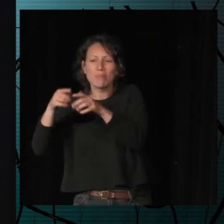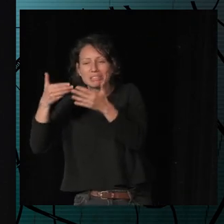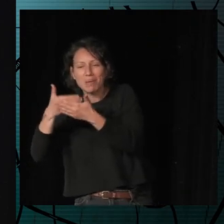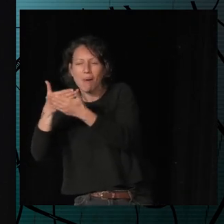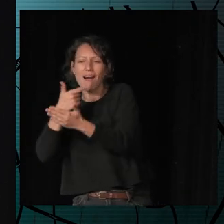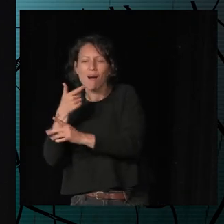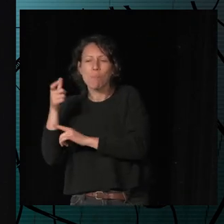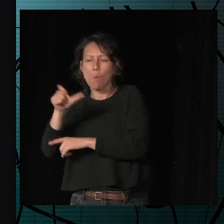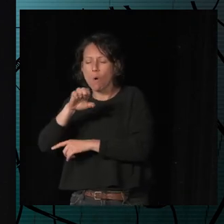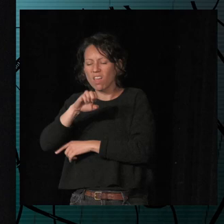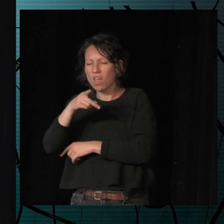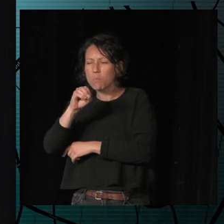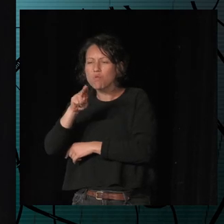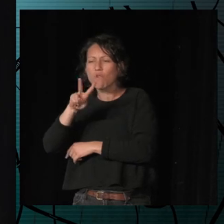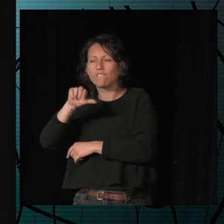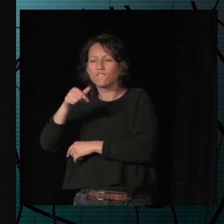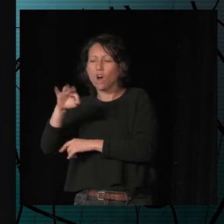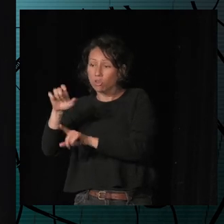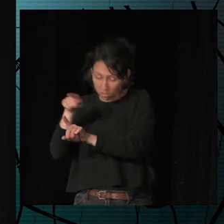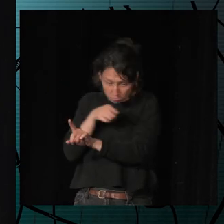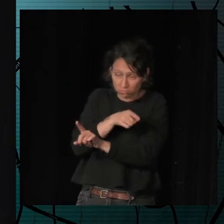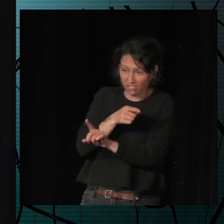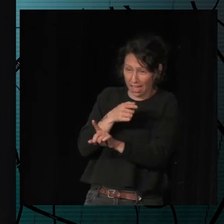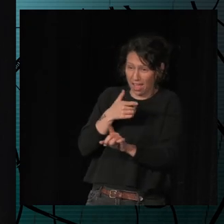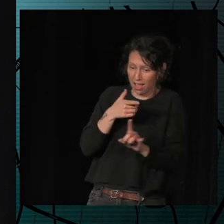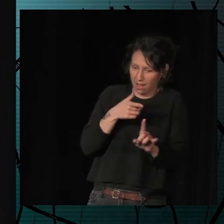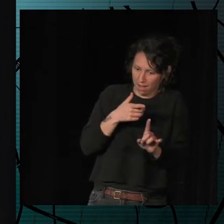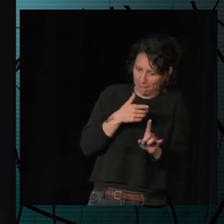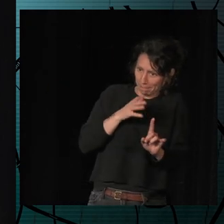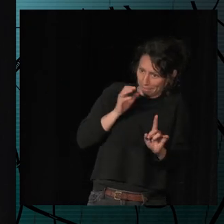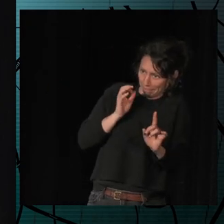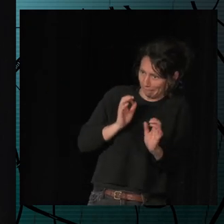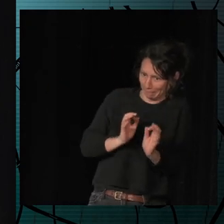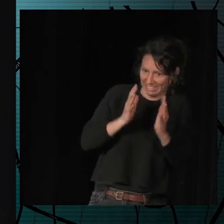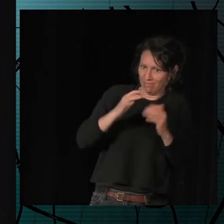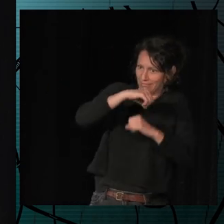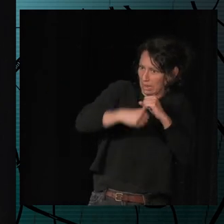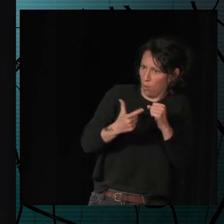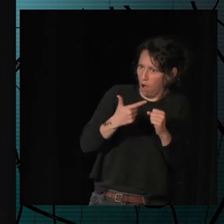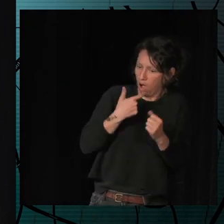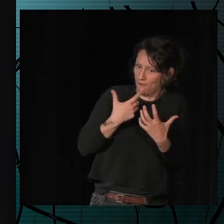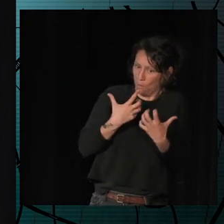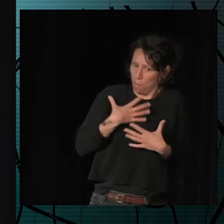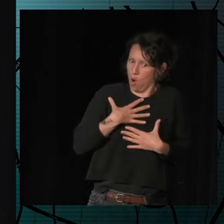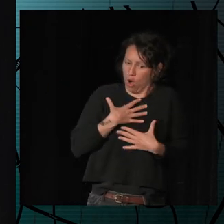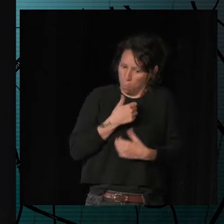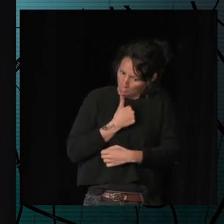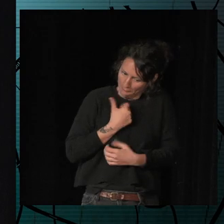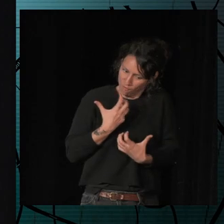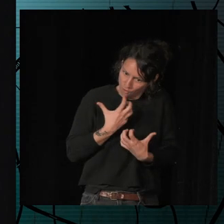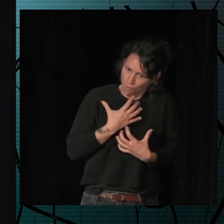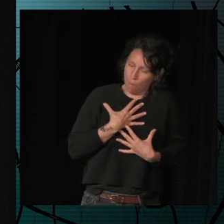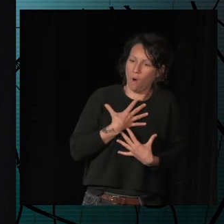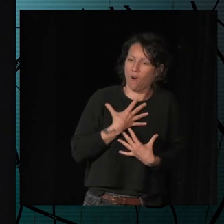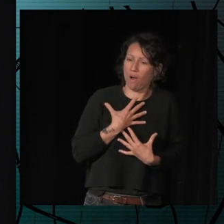trouve que tout est dit dans le jeu d'épouvante se faire peur et et je trouve que c'est c'est un sentiment très très profond enfin moi quand j'ai eu des des des moments de stress